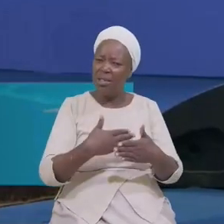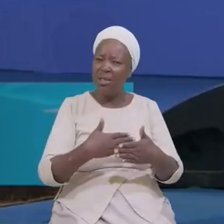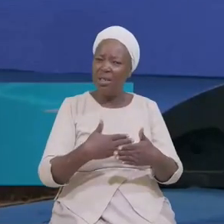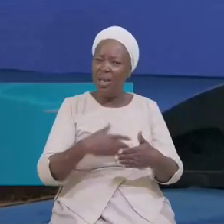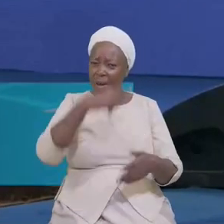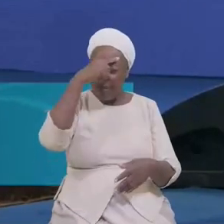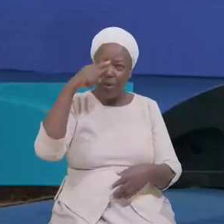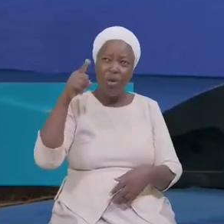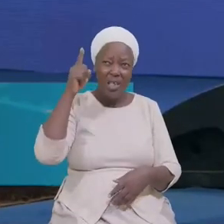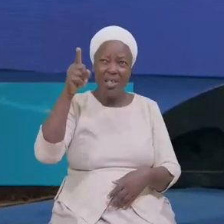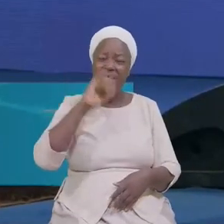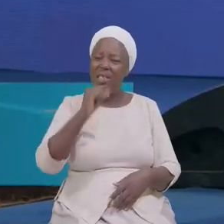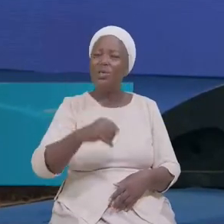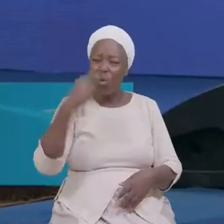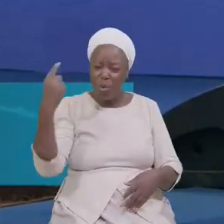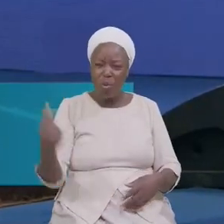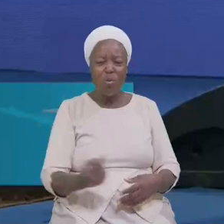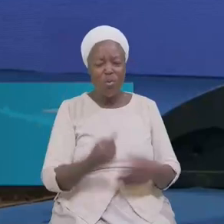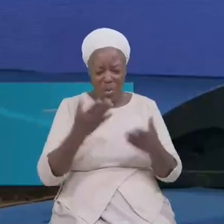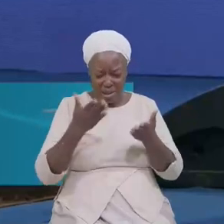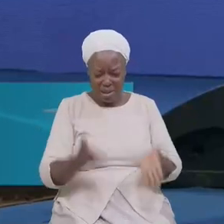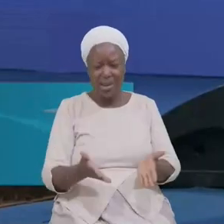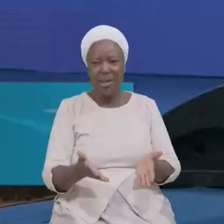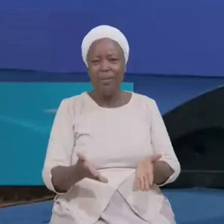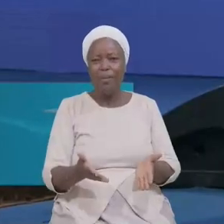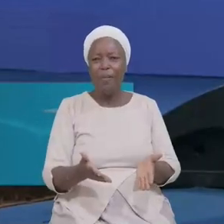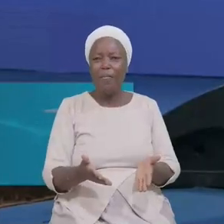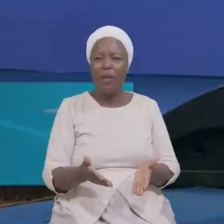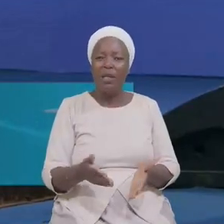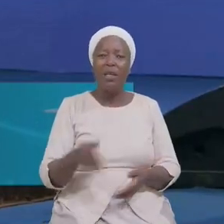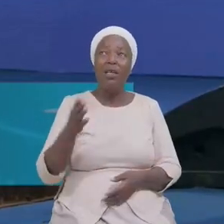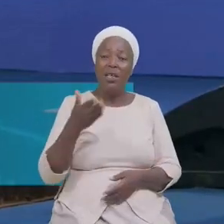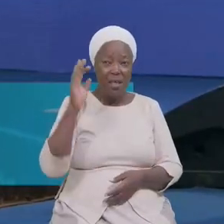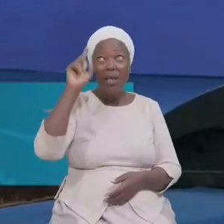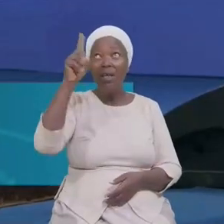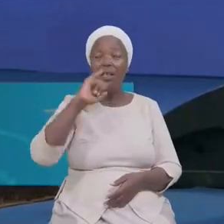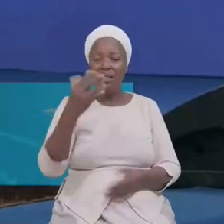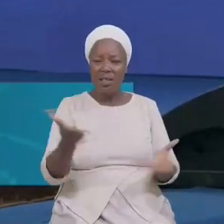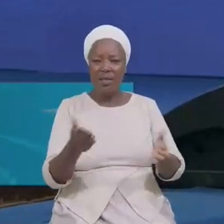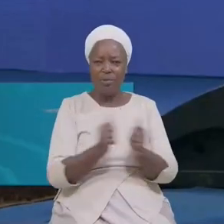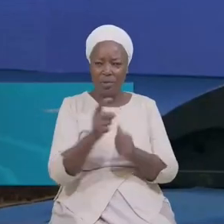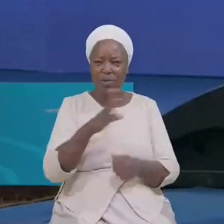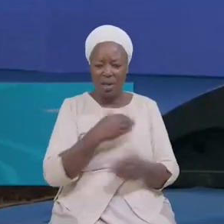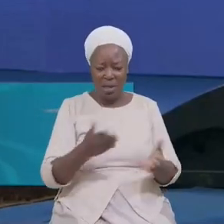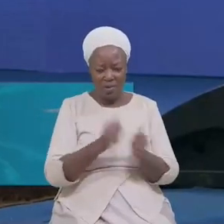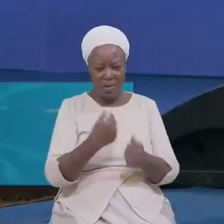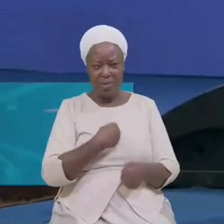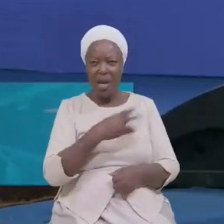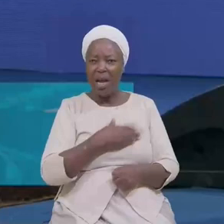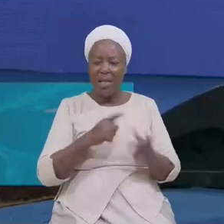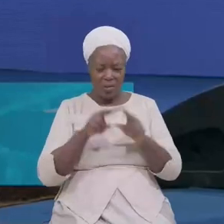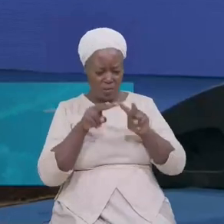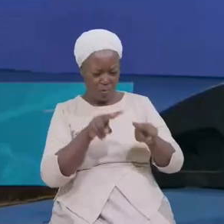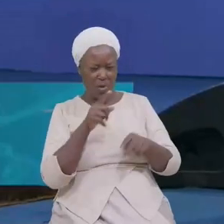Parce qu'il est un Dieu omniprésent. Il est là avec toi, il est là avec moi. Et